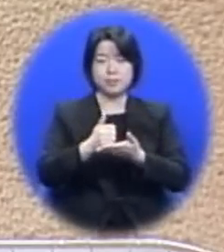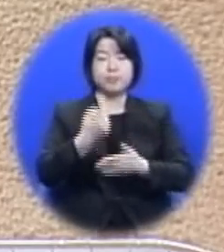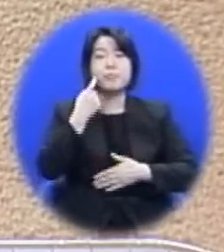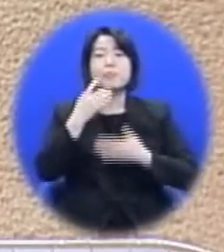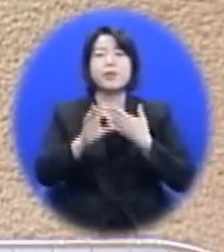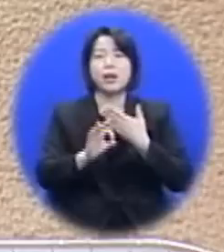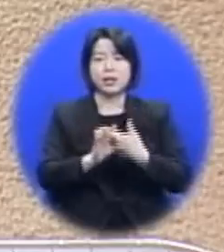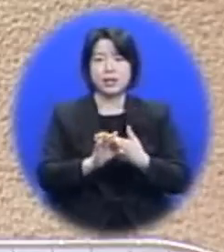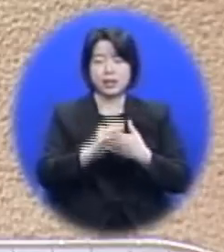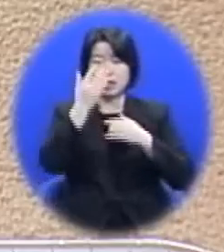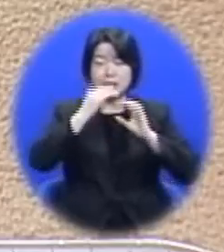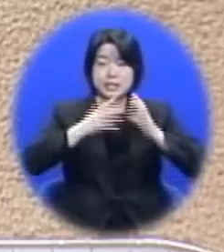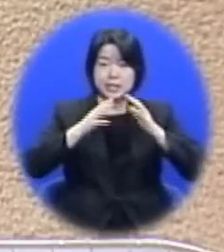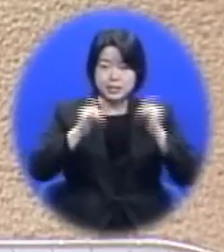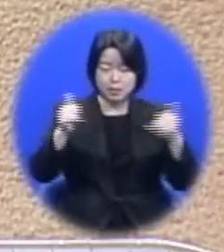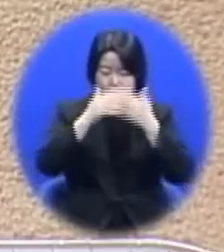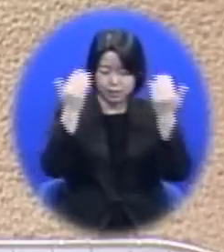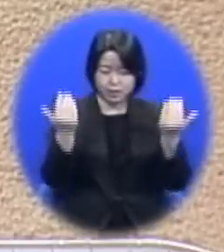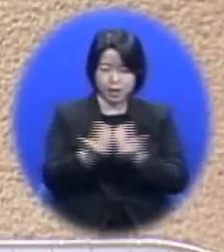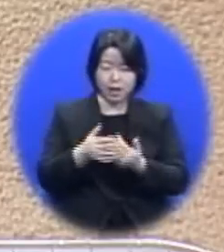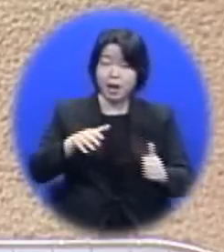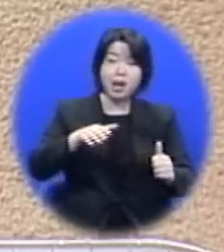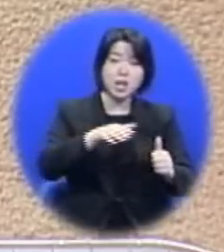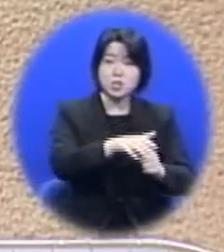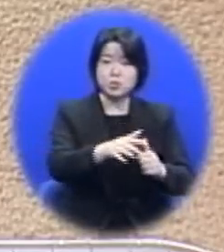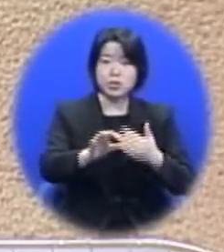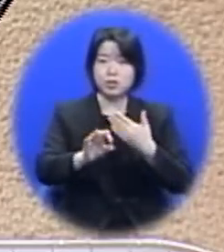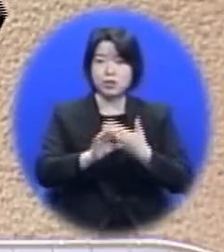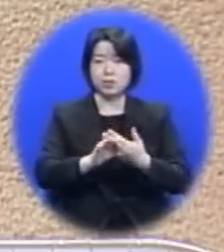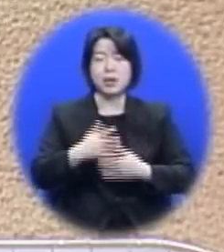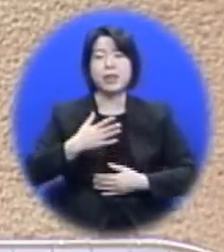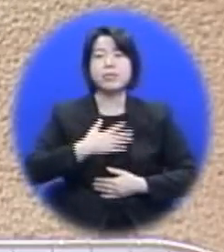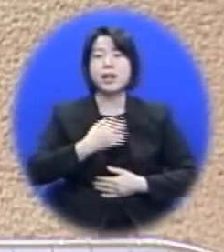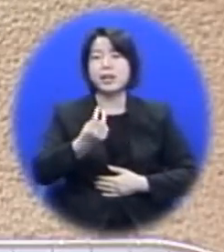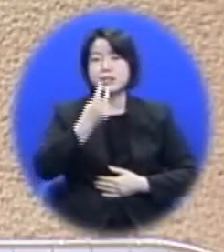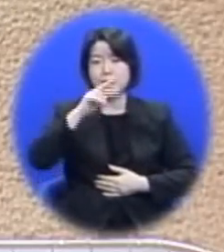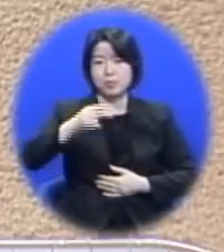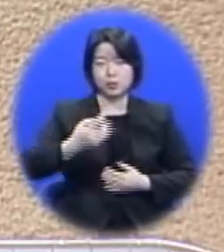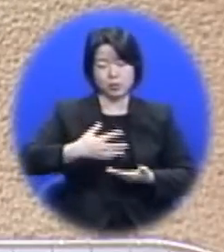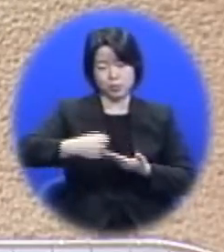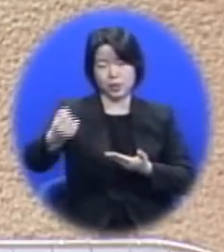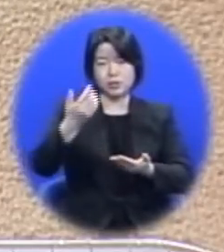만약에 이스라엘 백성들을 다 죽일 것이라면 내 생명도 거둬가 주십시오.